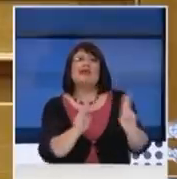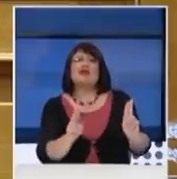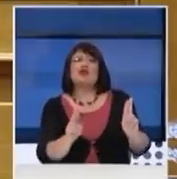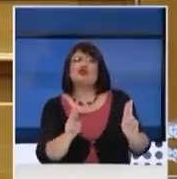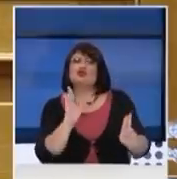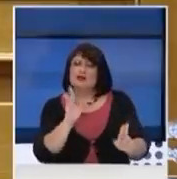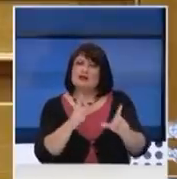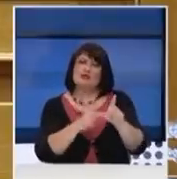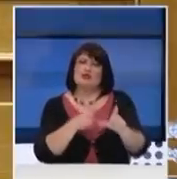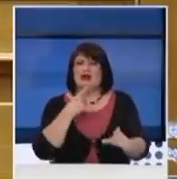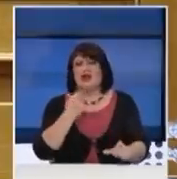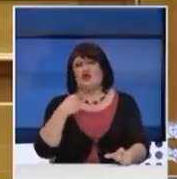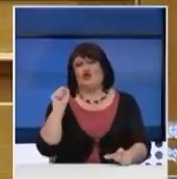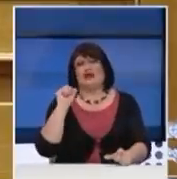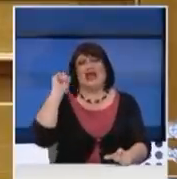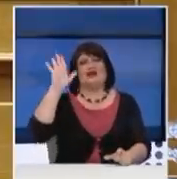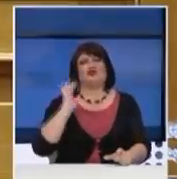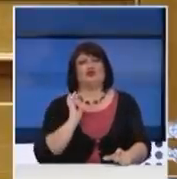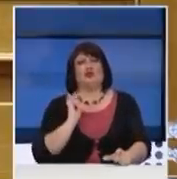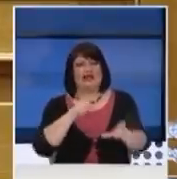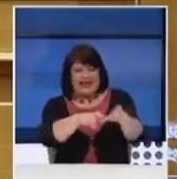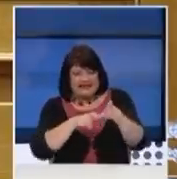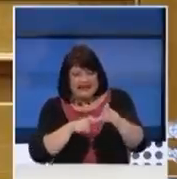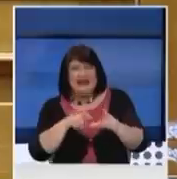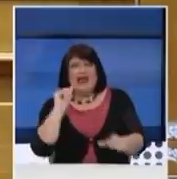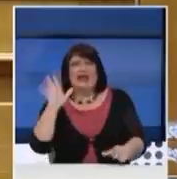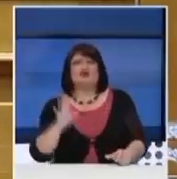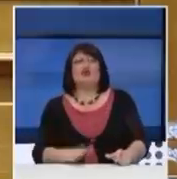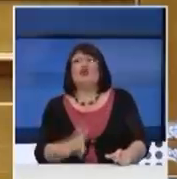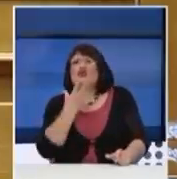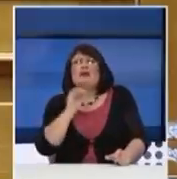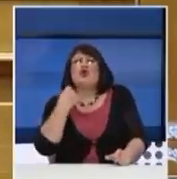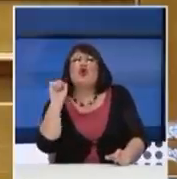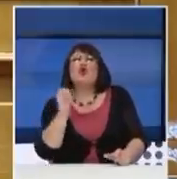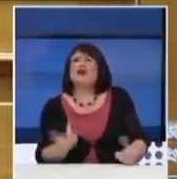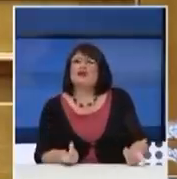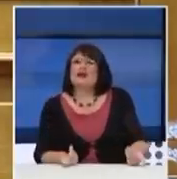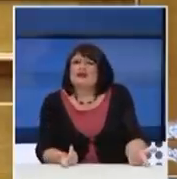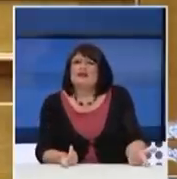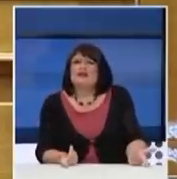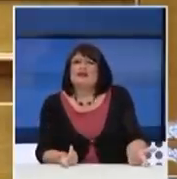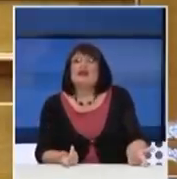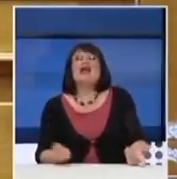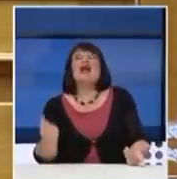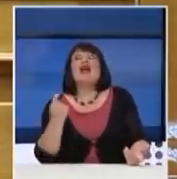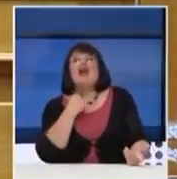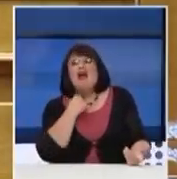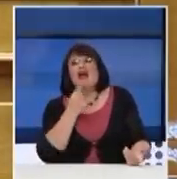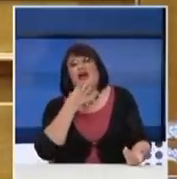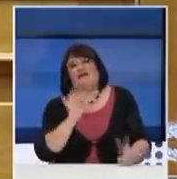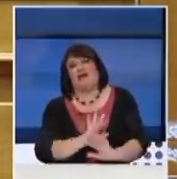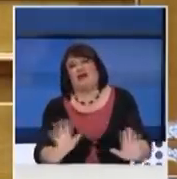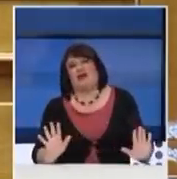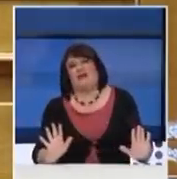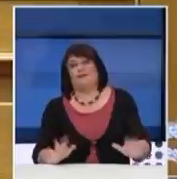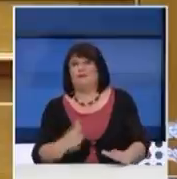ΚΚΕ διαφωνεί, δικαίωμά του, στο παιχνίδι αυτό. Ανετιολόγητη η άρνηση του Υπουργού τότε. Ήταν μια χαμένη ευκαιρία. Και